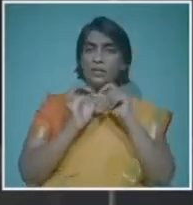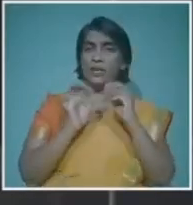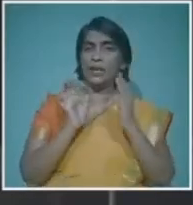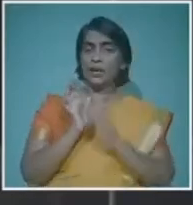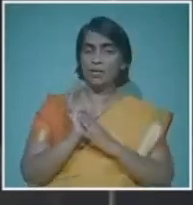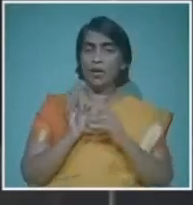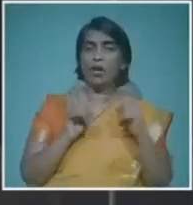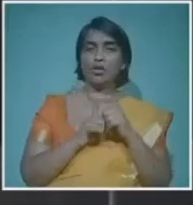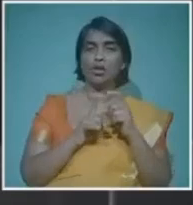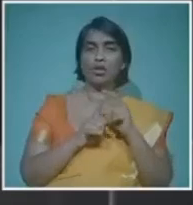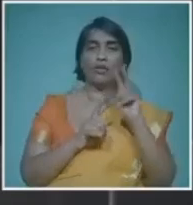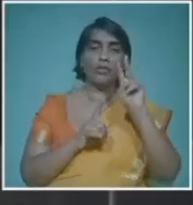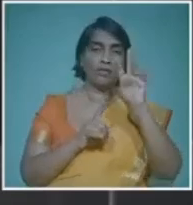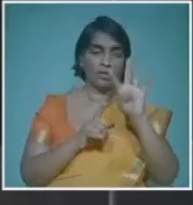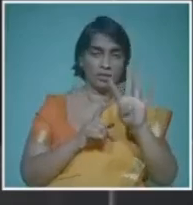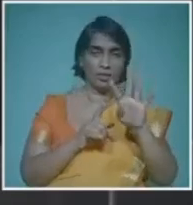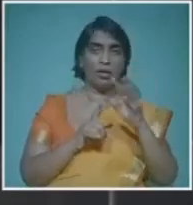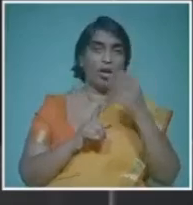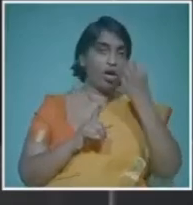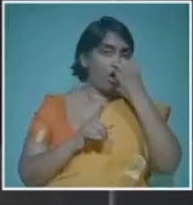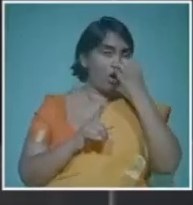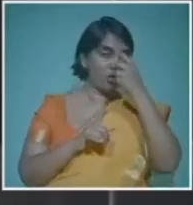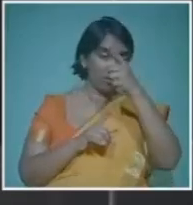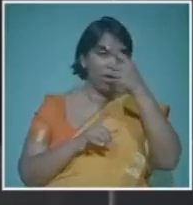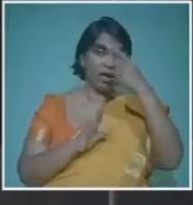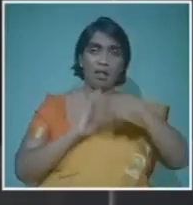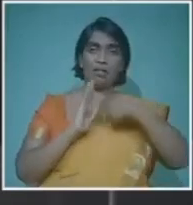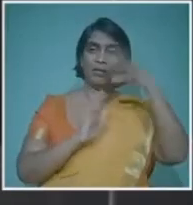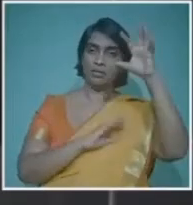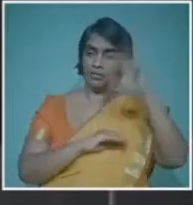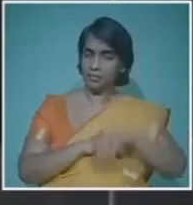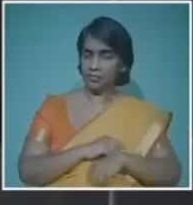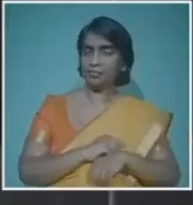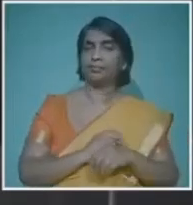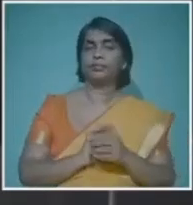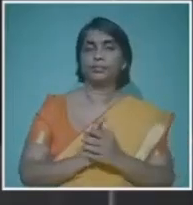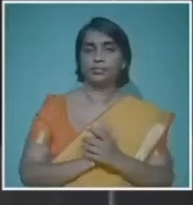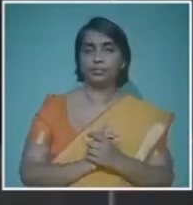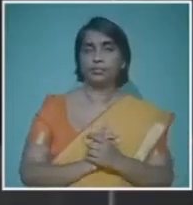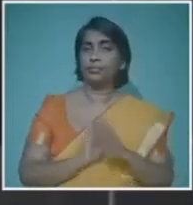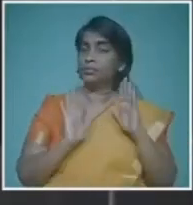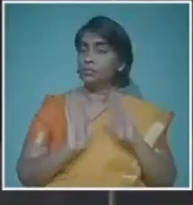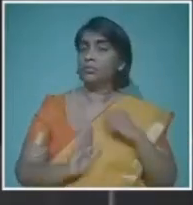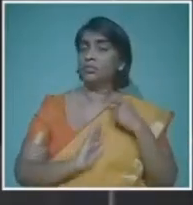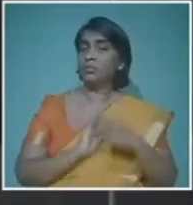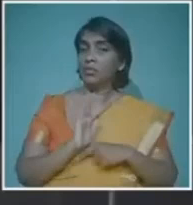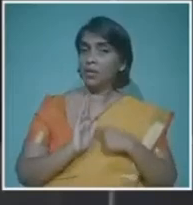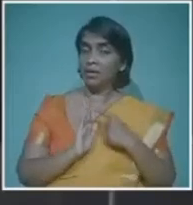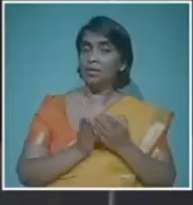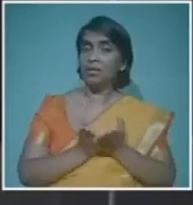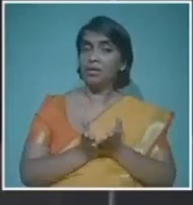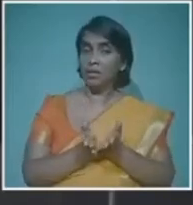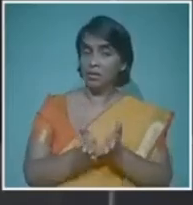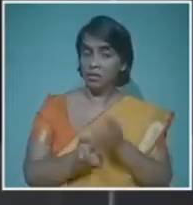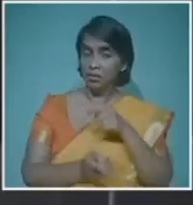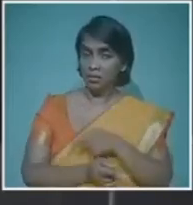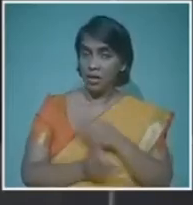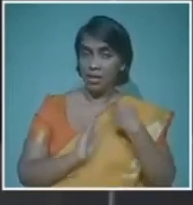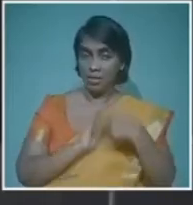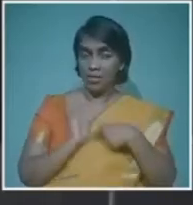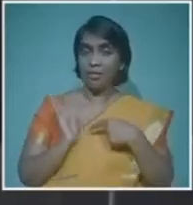ඩොලර් 24යි හොංකොං වල ඇතුලේ ඉඳලා ලංකාවට ගේන හොංකොං වල ලංකාවට ගේන හැබැයි ලංකාවේ වරාය ඉඳලා